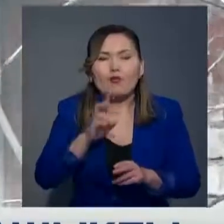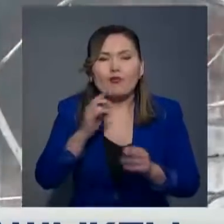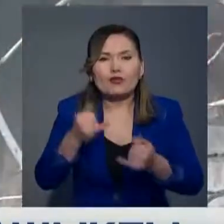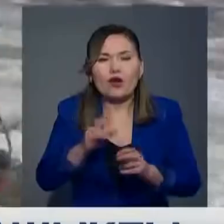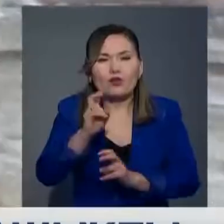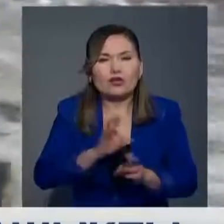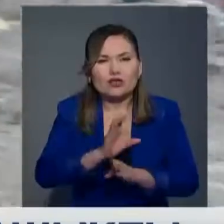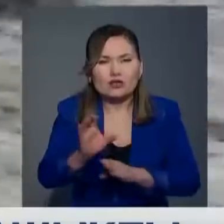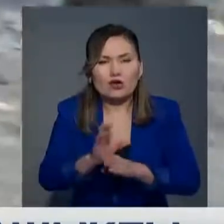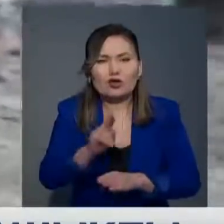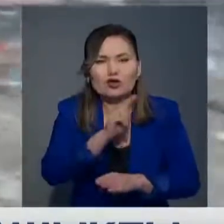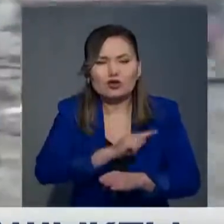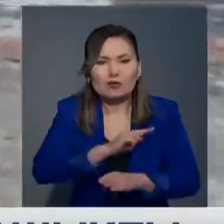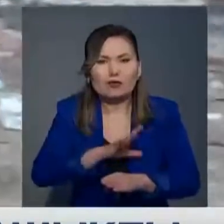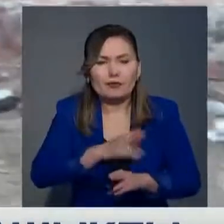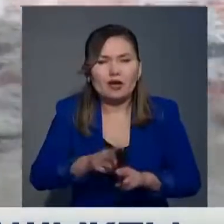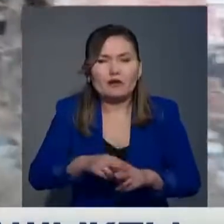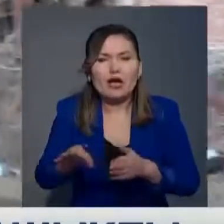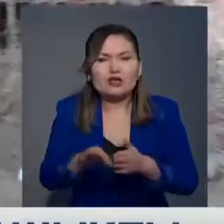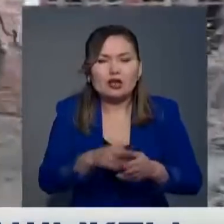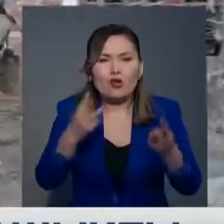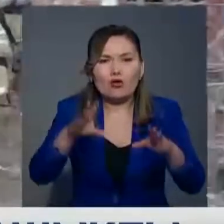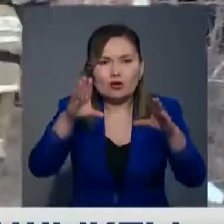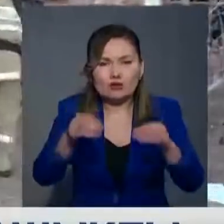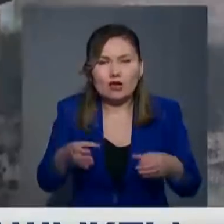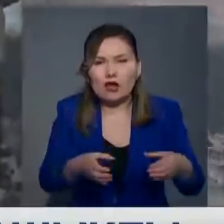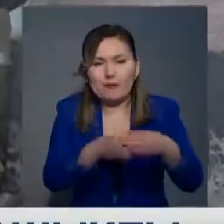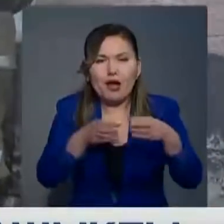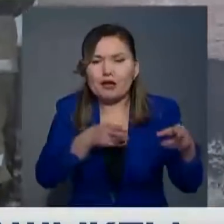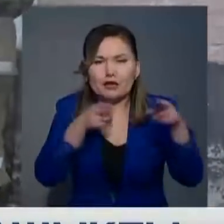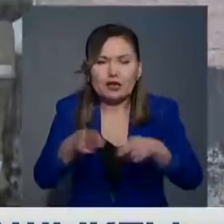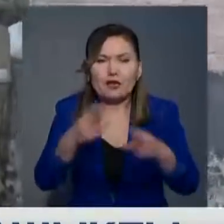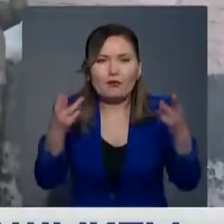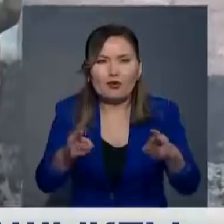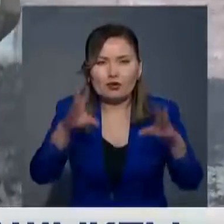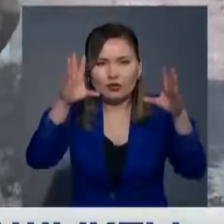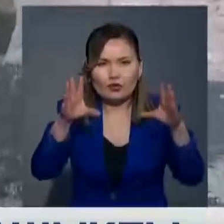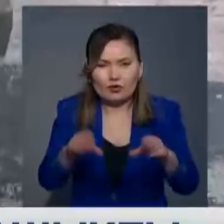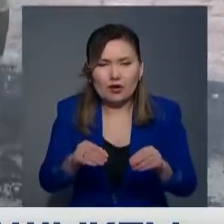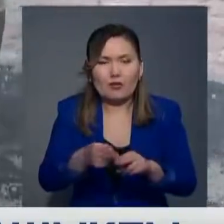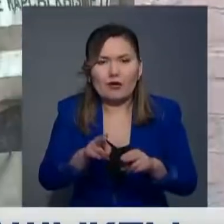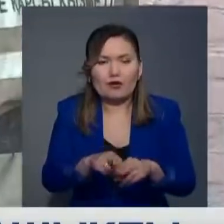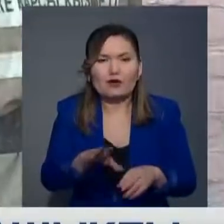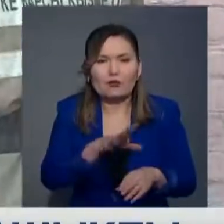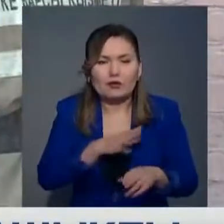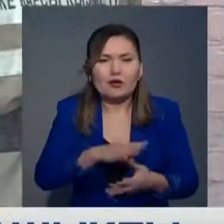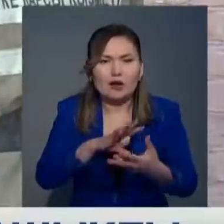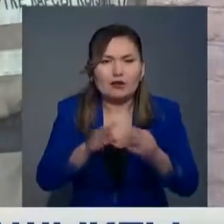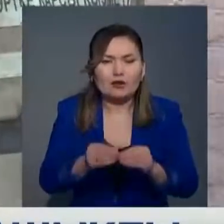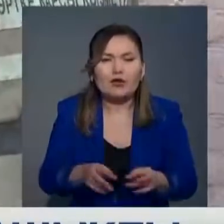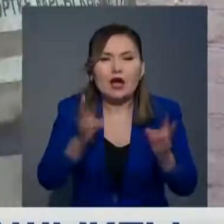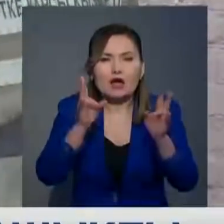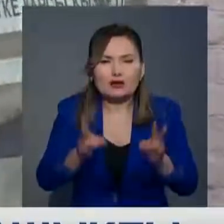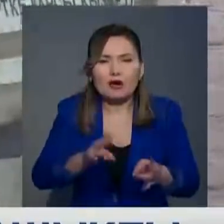тұр. Оқиға орнына жедел жеткен өрт сөндірушілер зауыт қалдығы жиналған үйіндінің отқа оранғанын анықтады. Қазір апатты